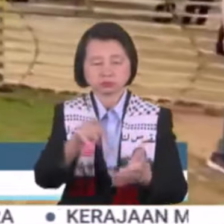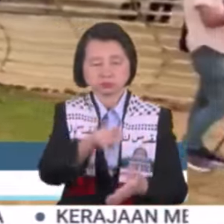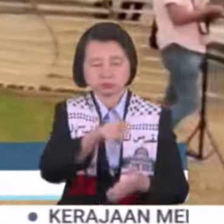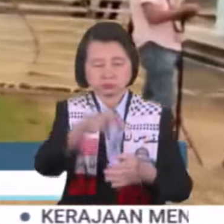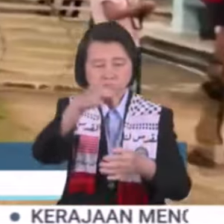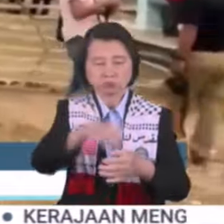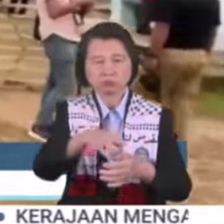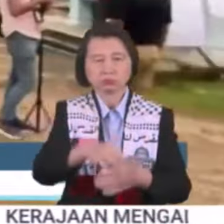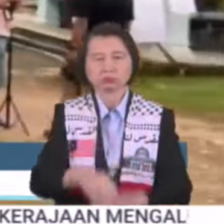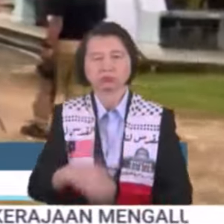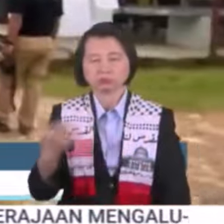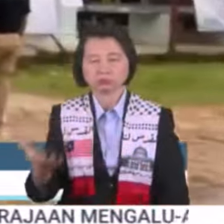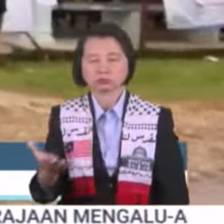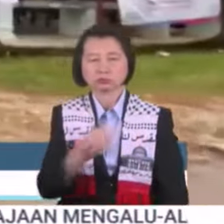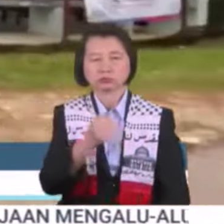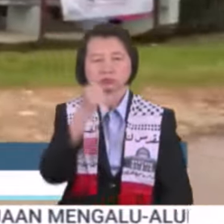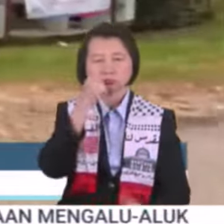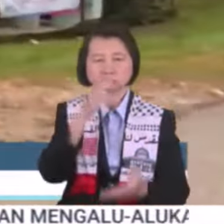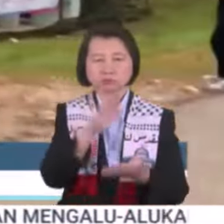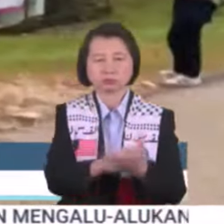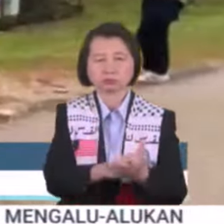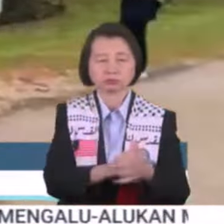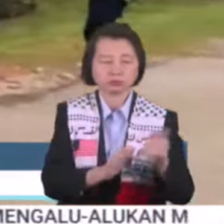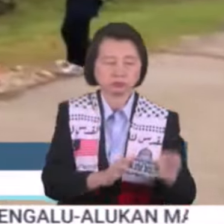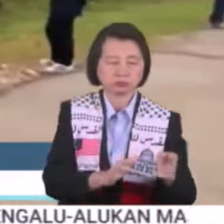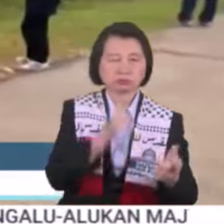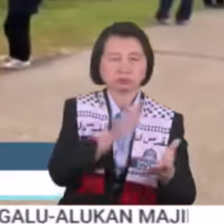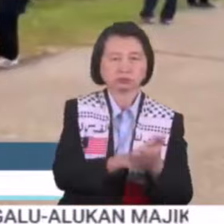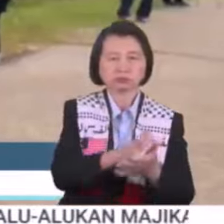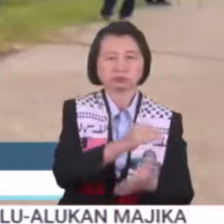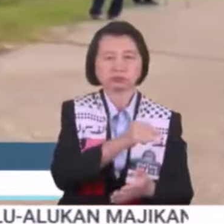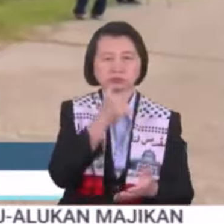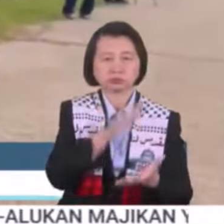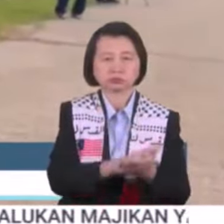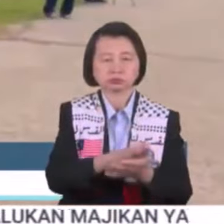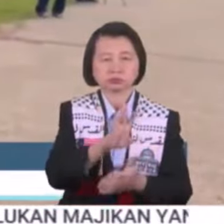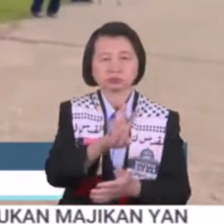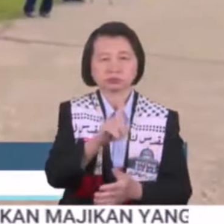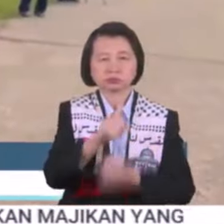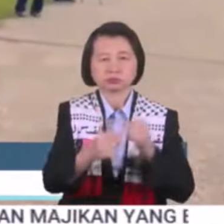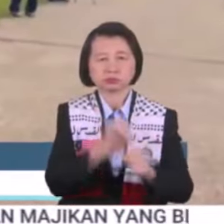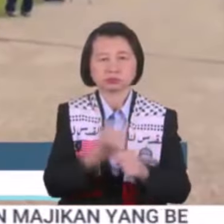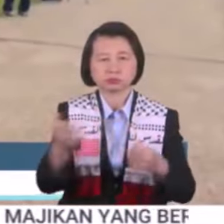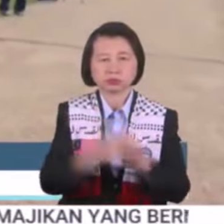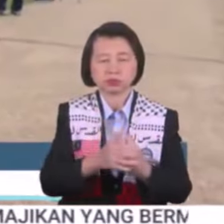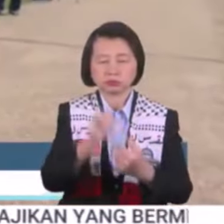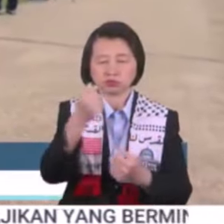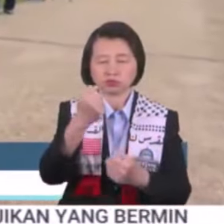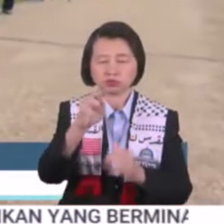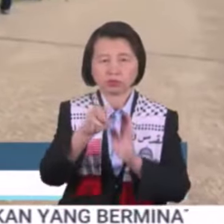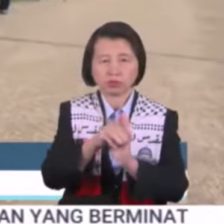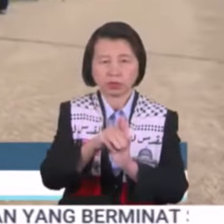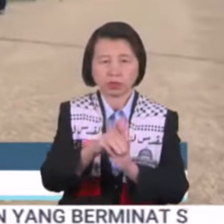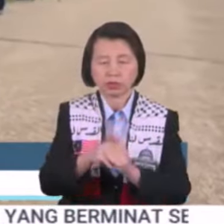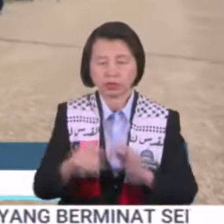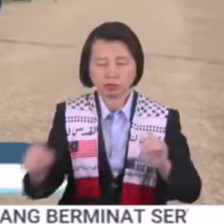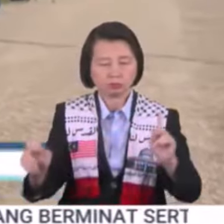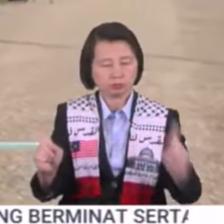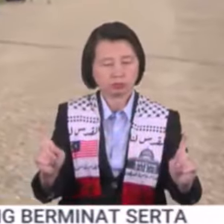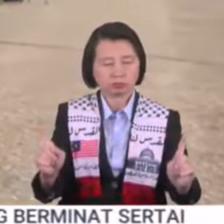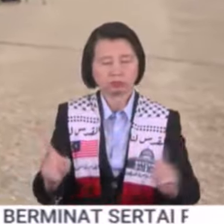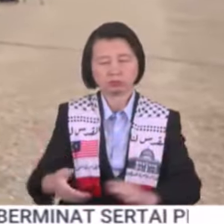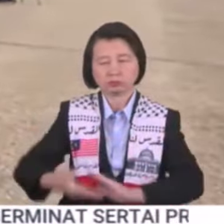pemilih. Muhammad Rizwadi bersama isteri Cik Mariam Cik Noh, 41, tiba selang 10 minit selepas itu. Kedua